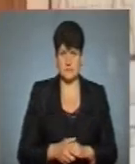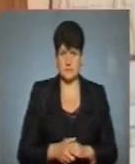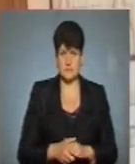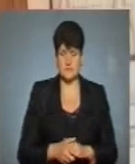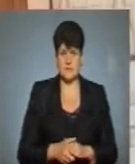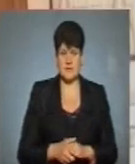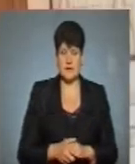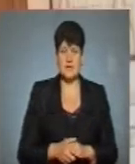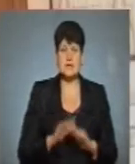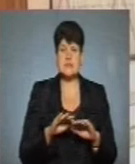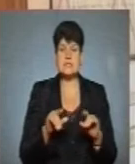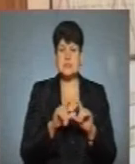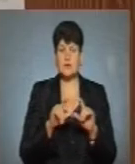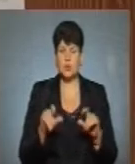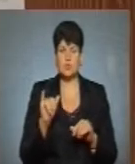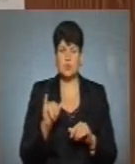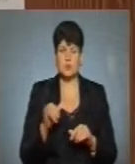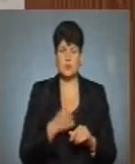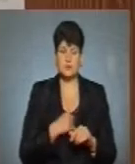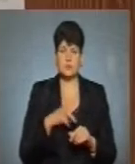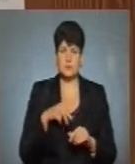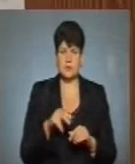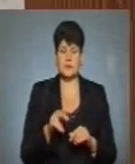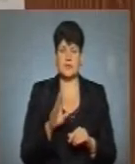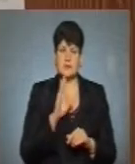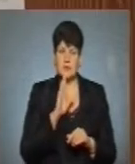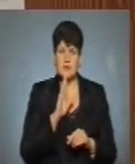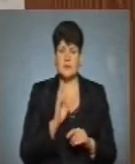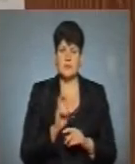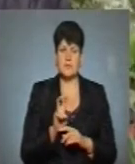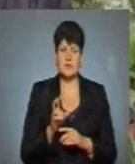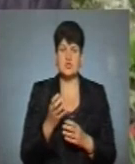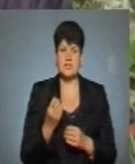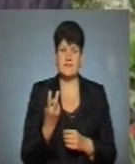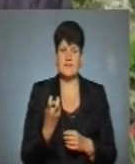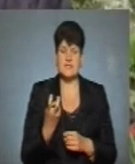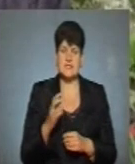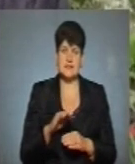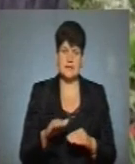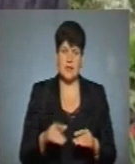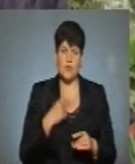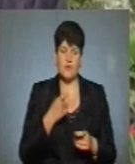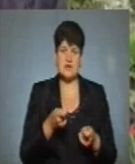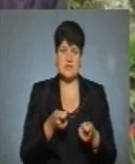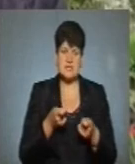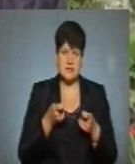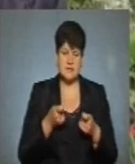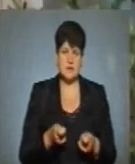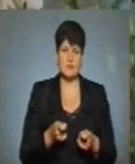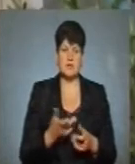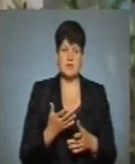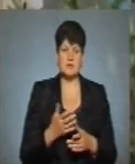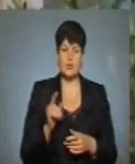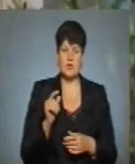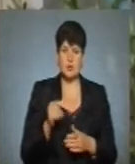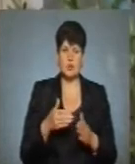Садок «Перлинка», куди збирається повернутися Лада, відвідує ще понад 200 дітей. За словами завідувачки Наталі Казбан, із понеділка